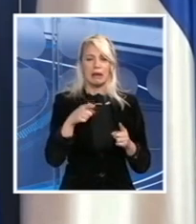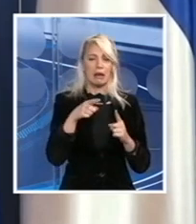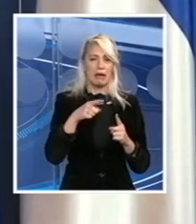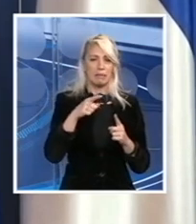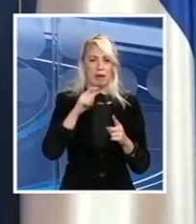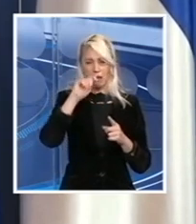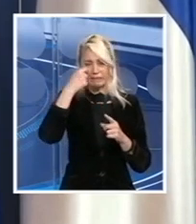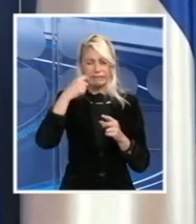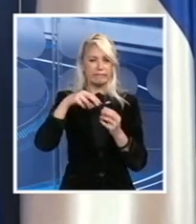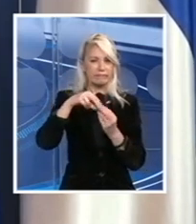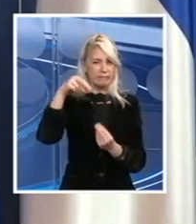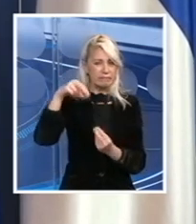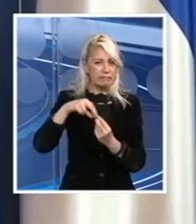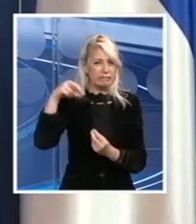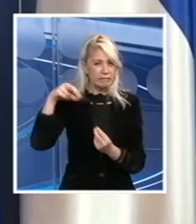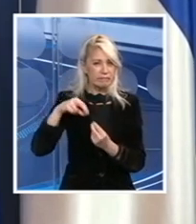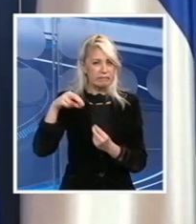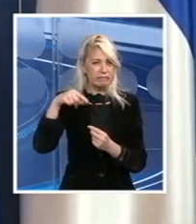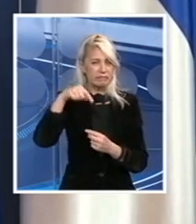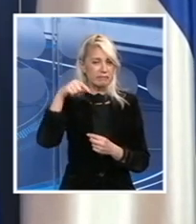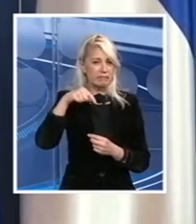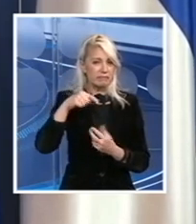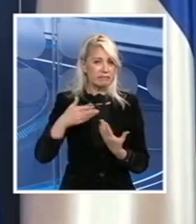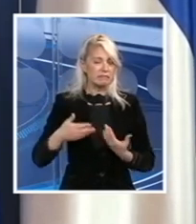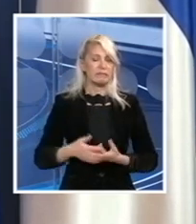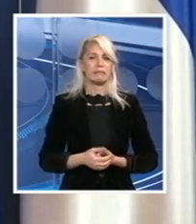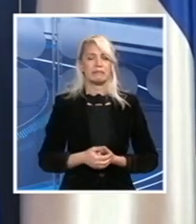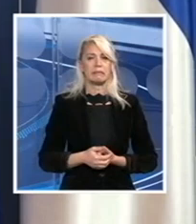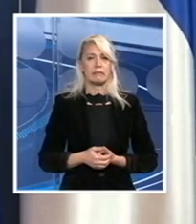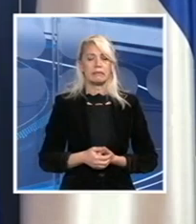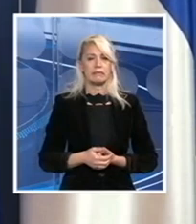konkretno, u brisu,